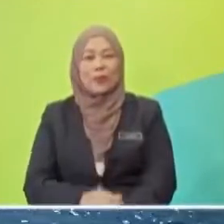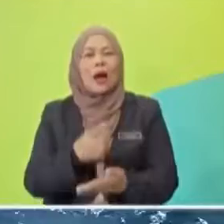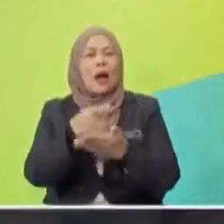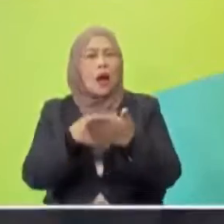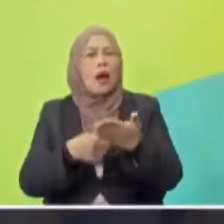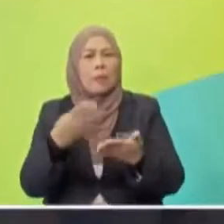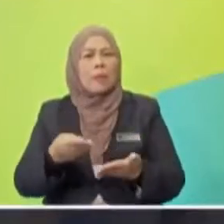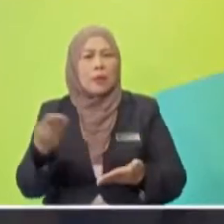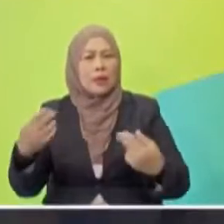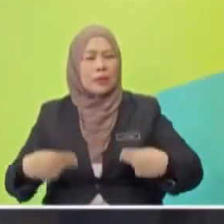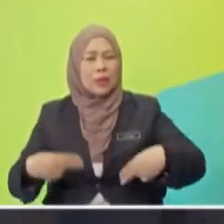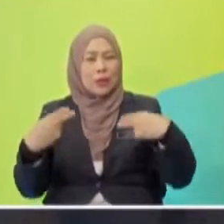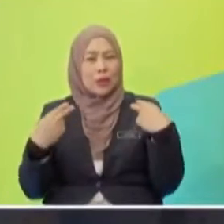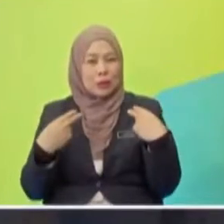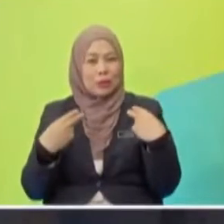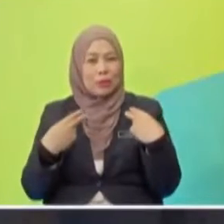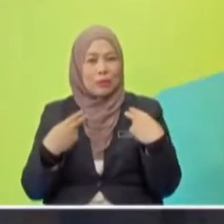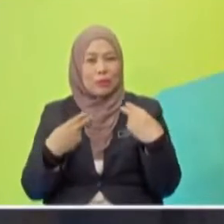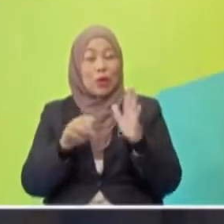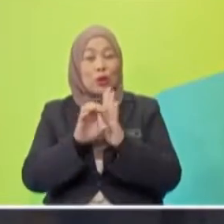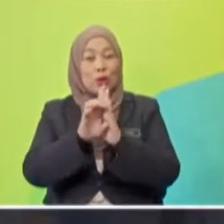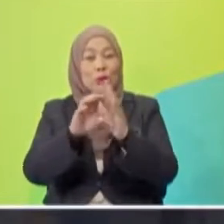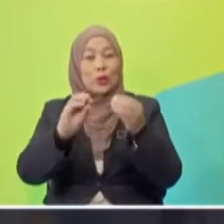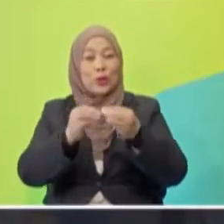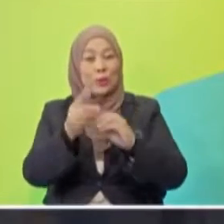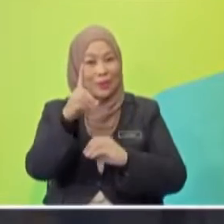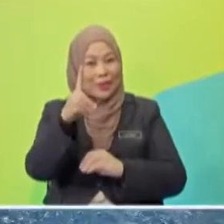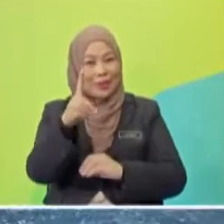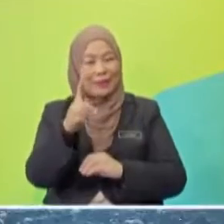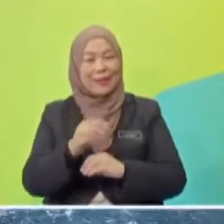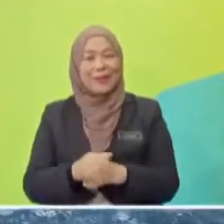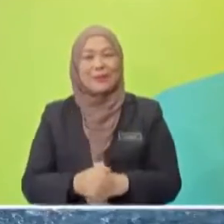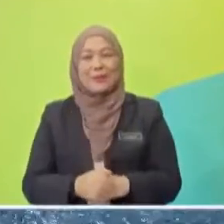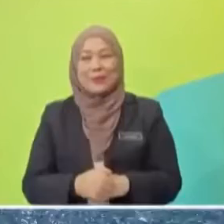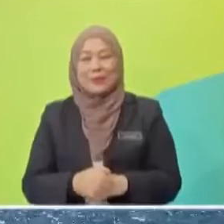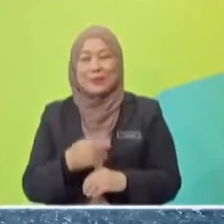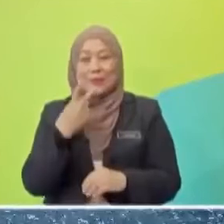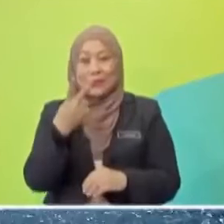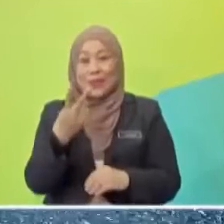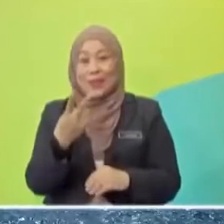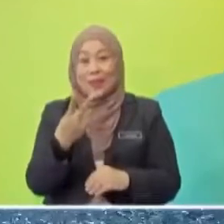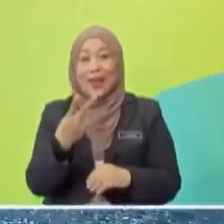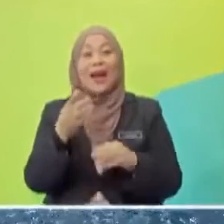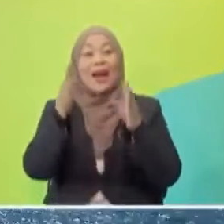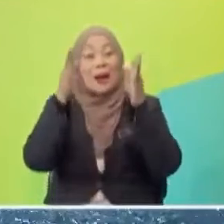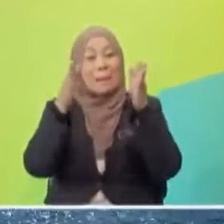kita lihat ya yang pertama contoh dia ialah Oke ini apa dia manusia